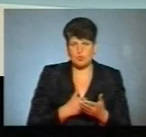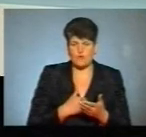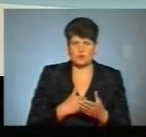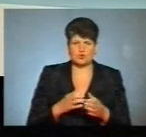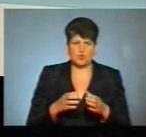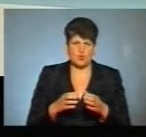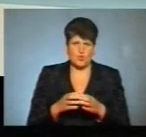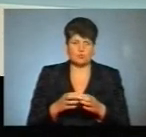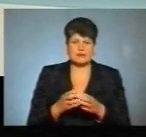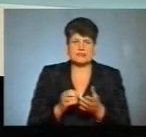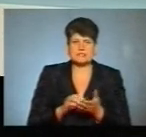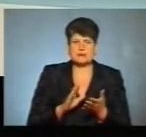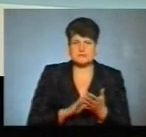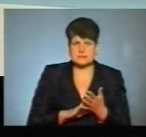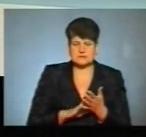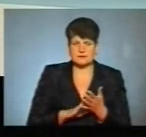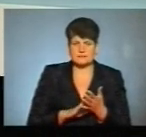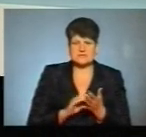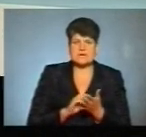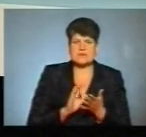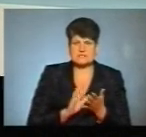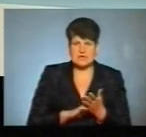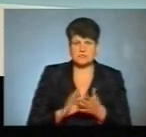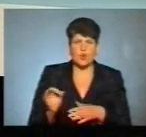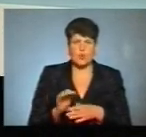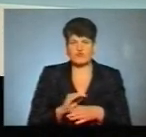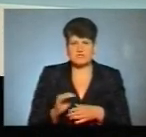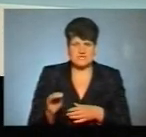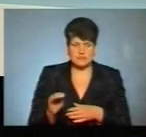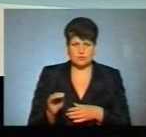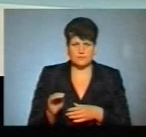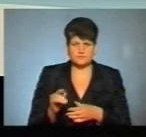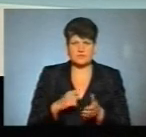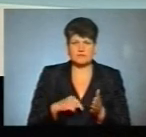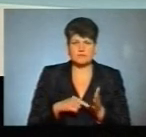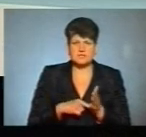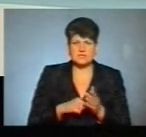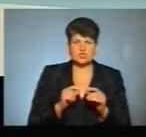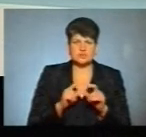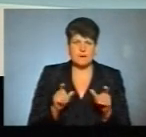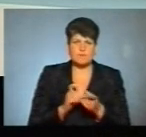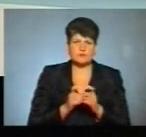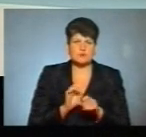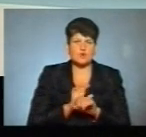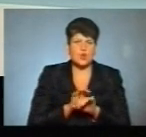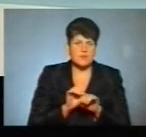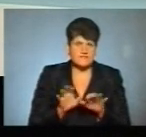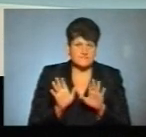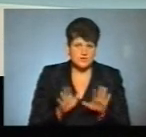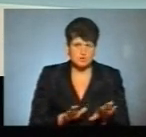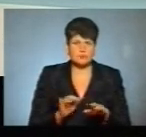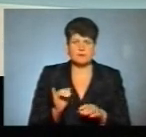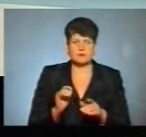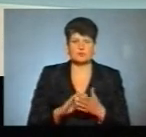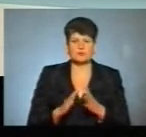корпусу, яка записалася, ну, зареєструвалася офіційно в міський штаб по боротьбі з коронавірусом. Так,